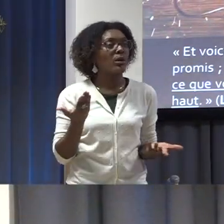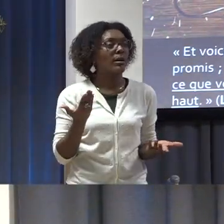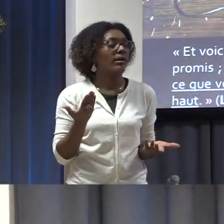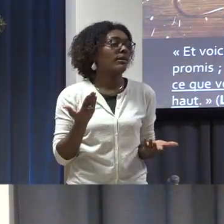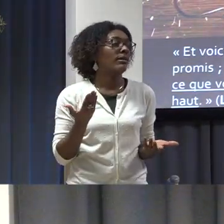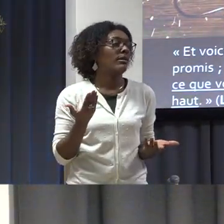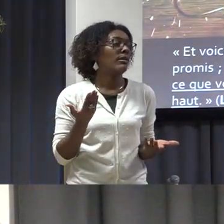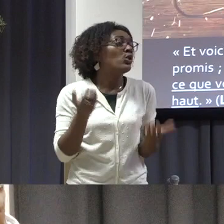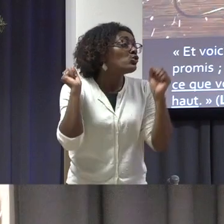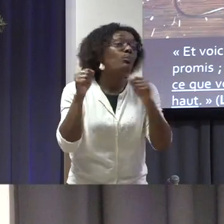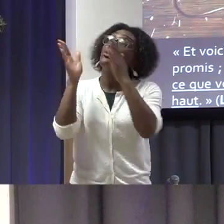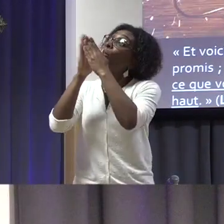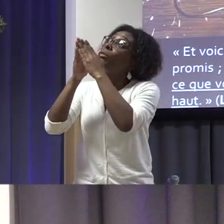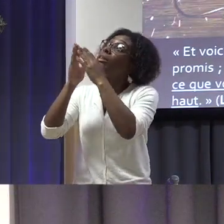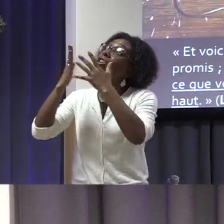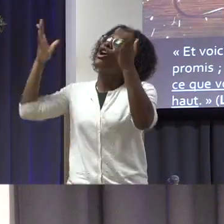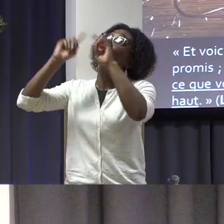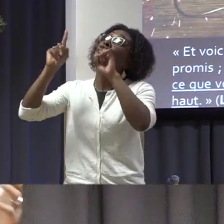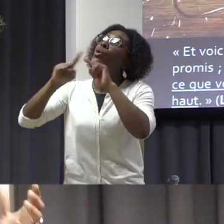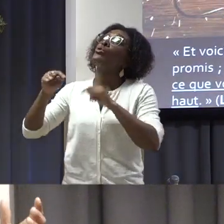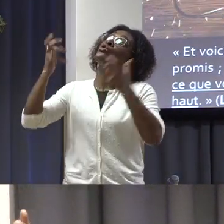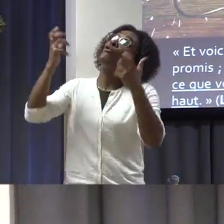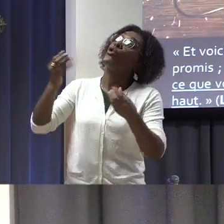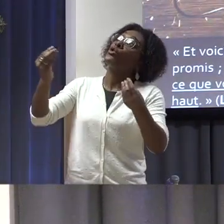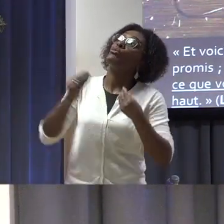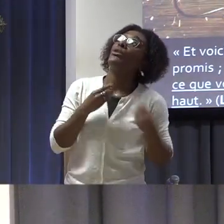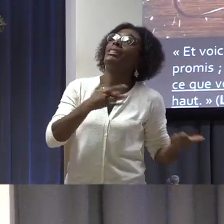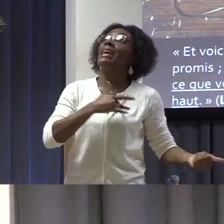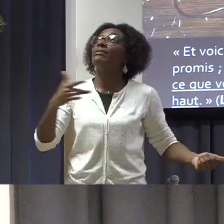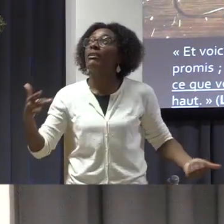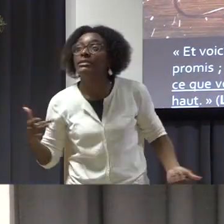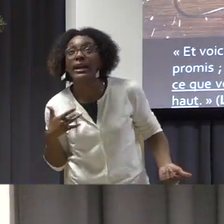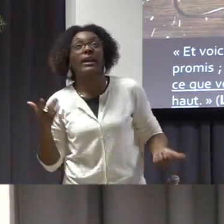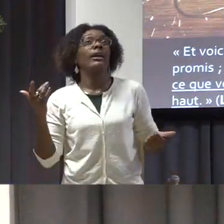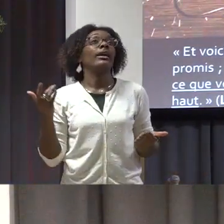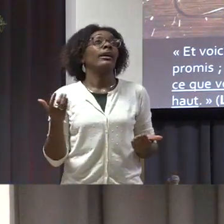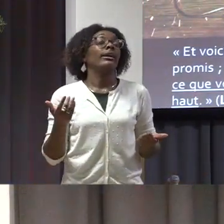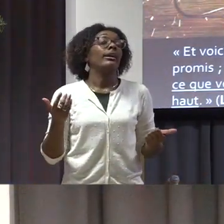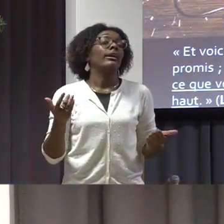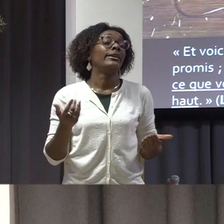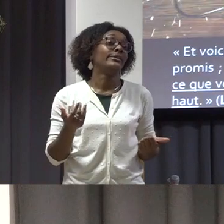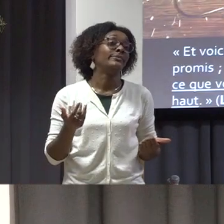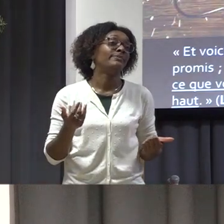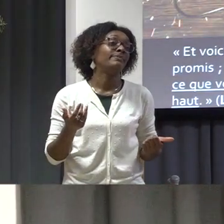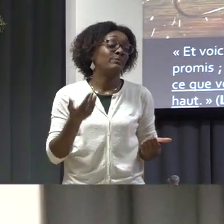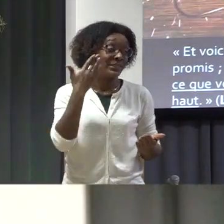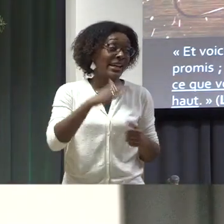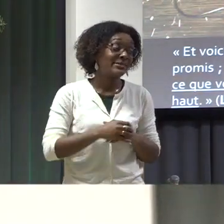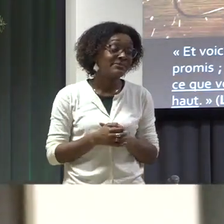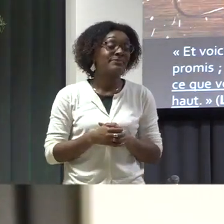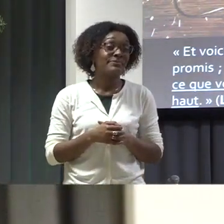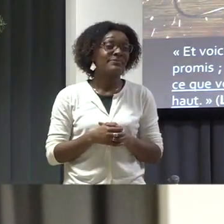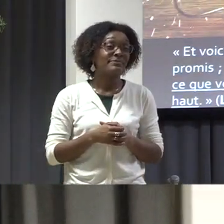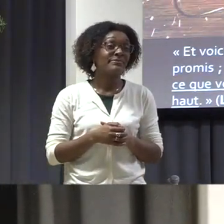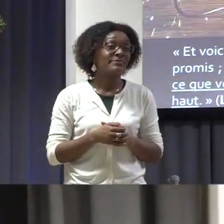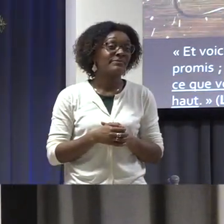on peut demander des grandes choses on peut demander la santé savez ce qui est intéressant c'est que parmi les prophètes